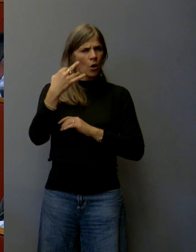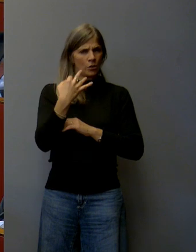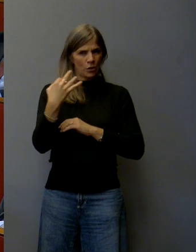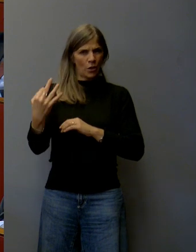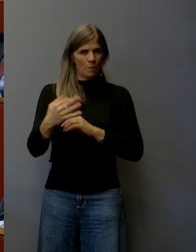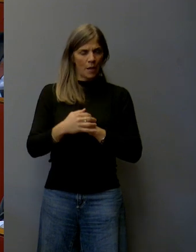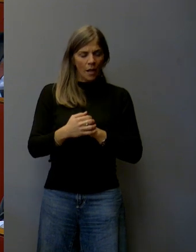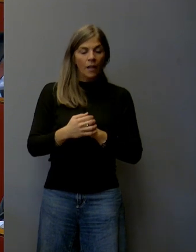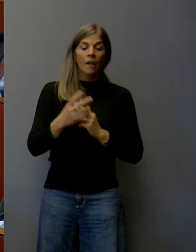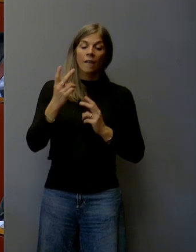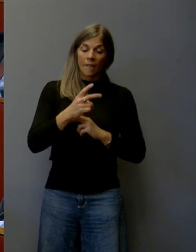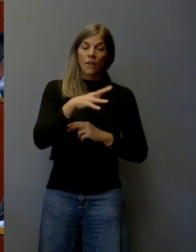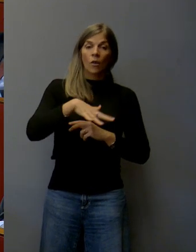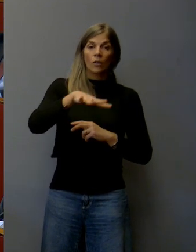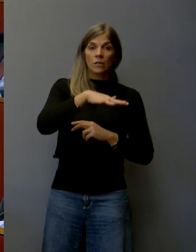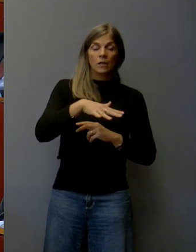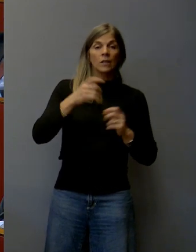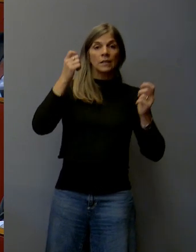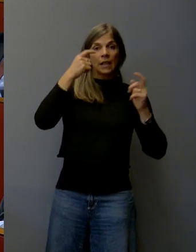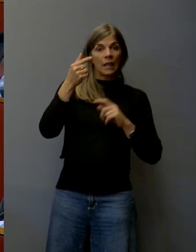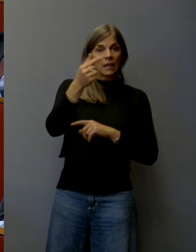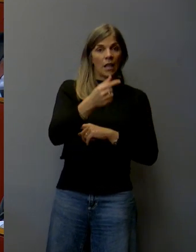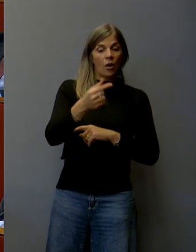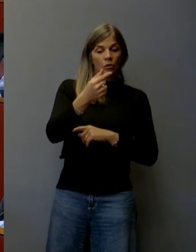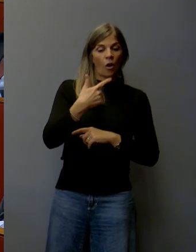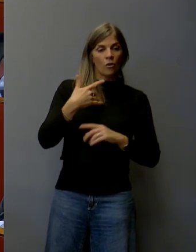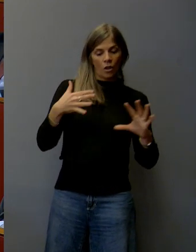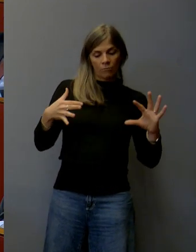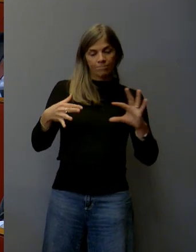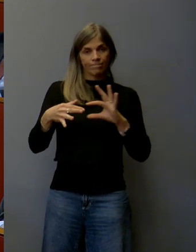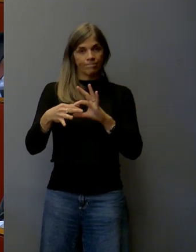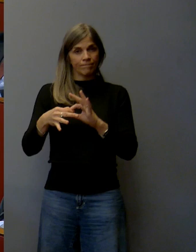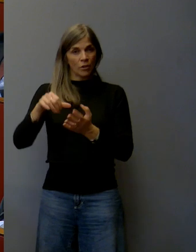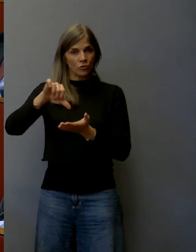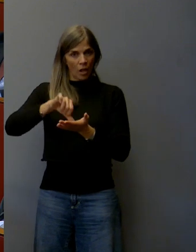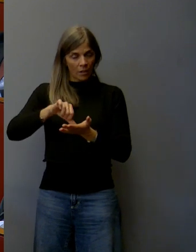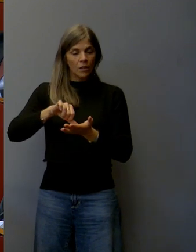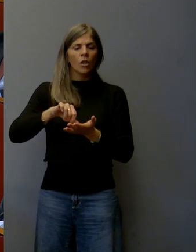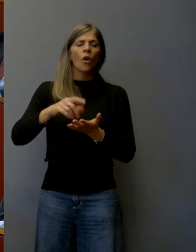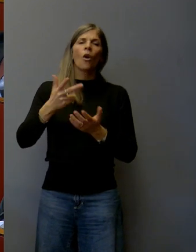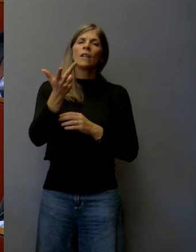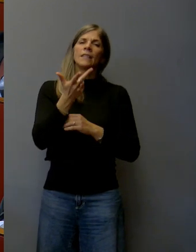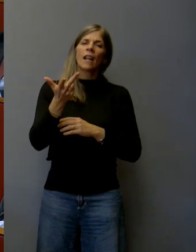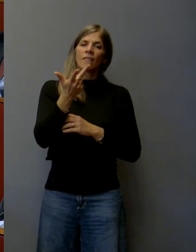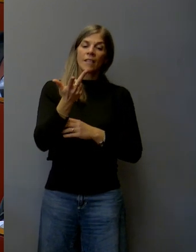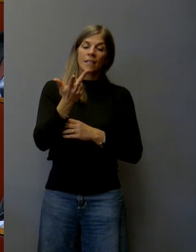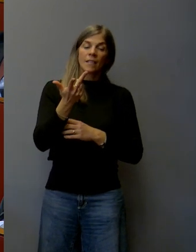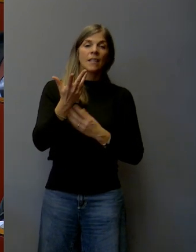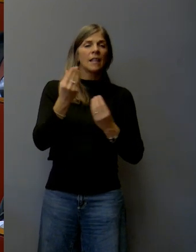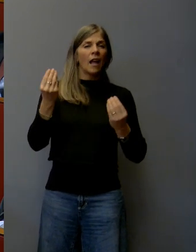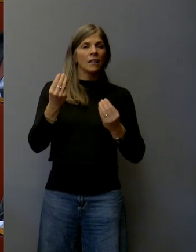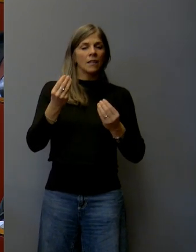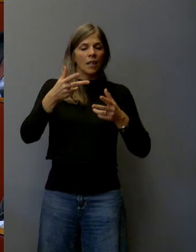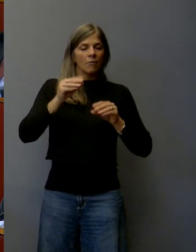verso il verso il centro molti servizi sono a Sampierdarena Nessuno ha mai voluto riflettere anche